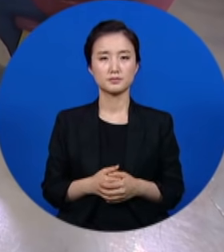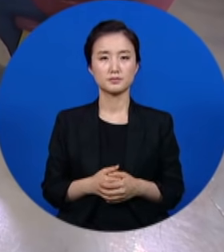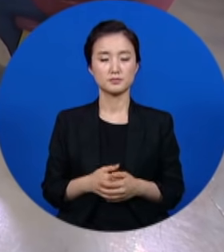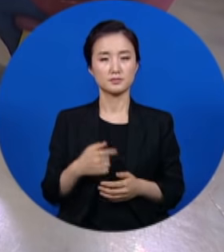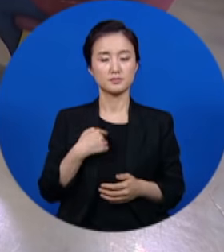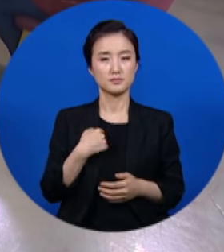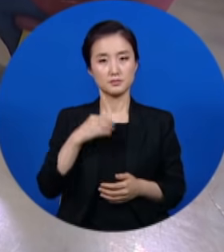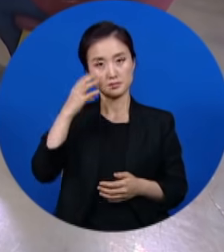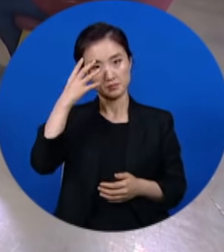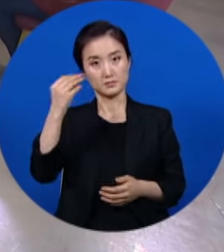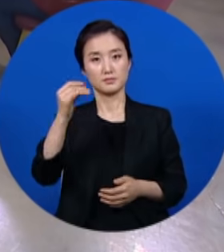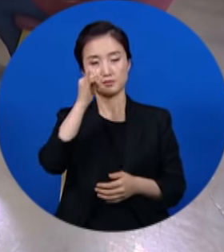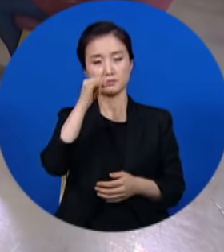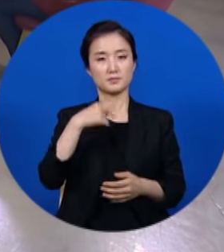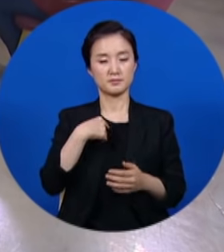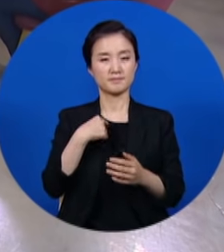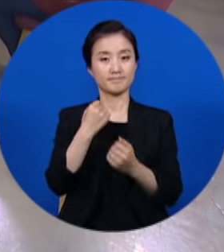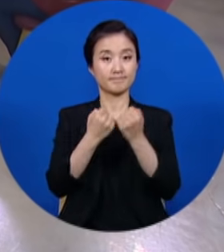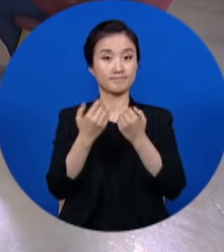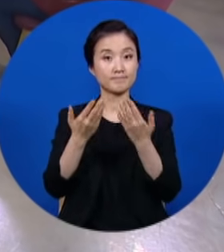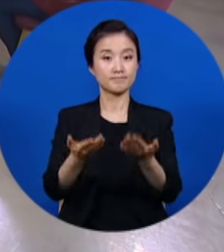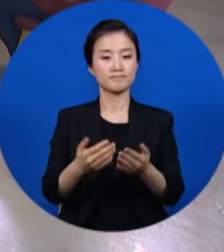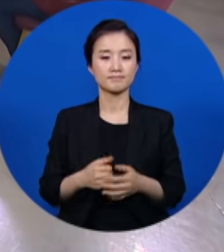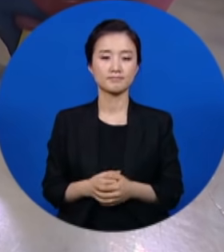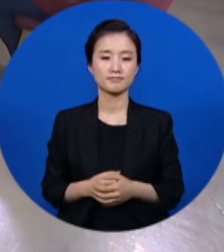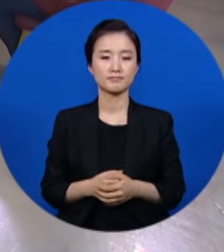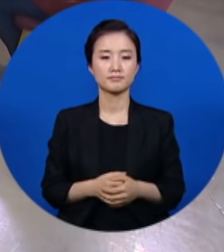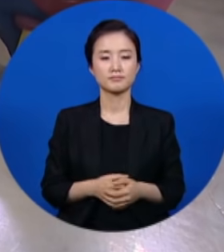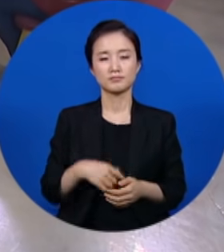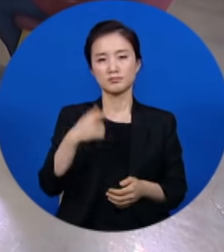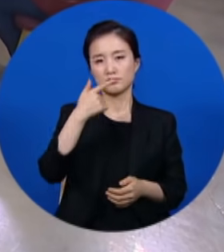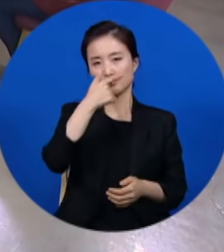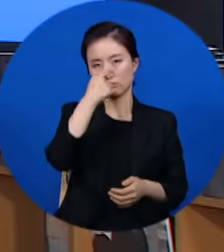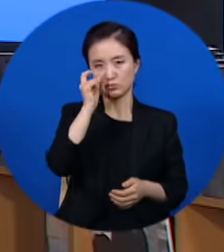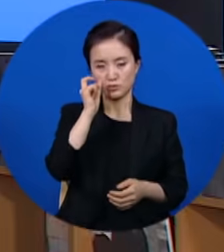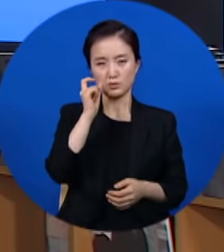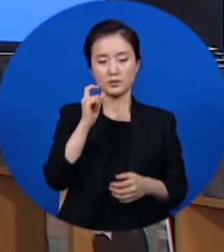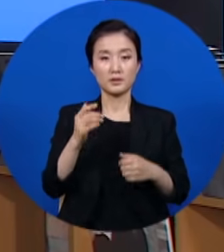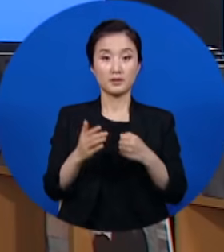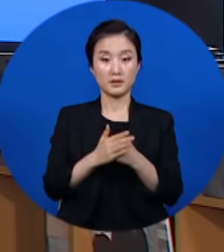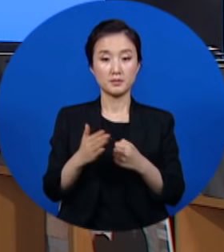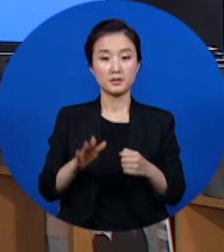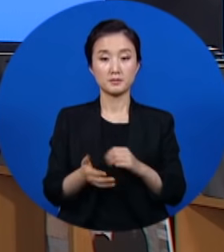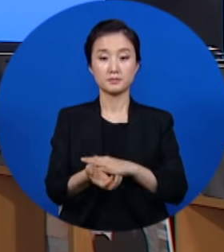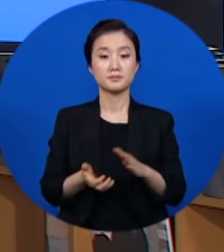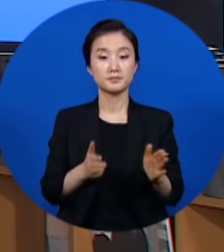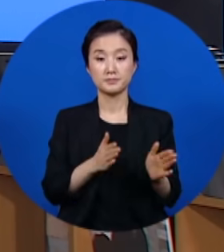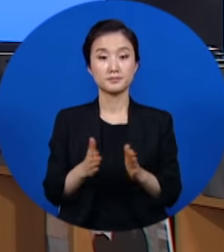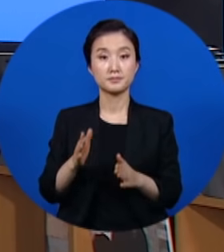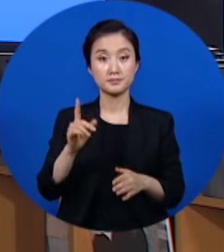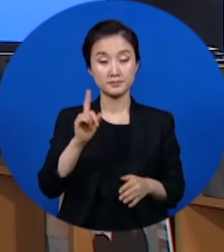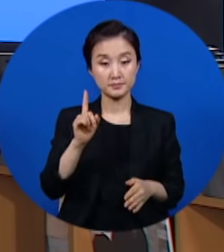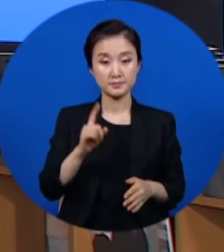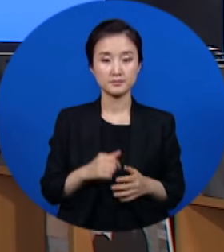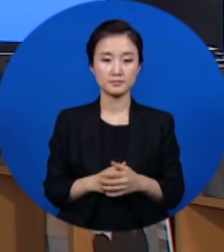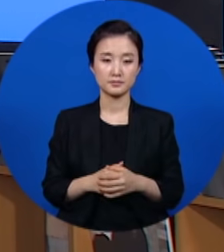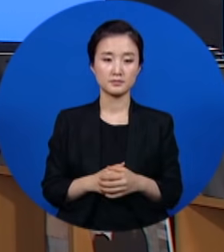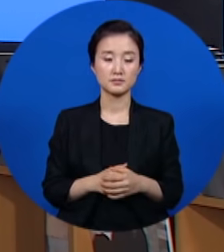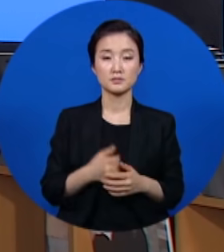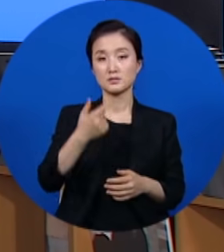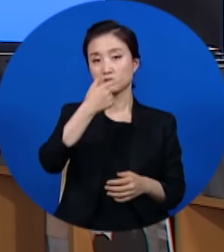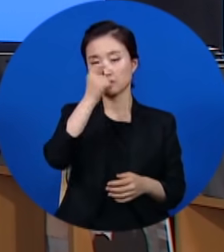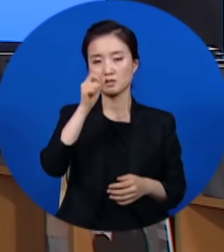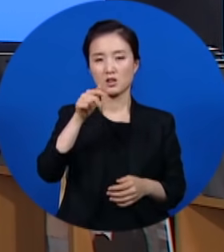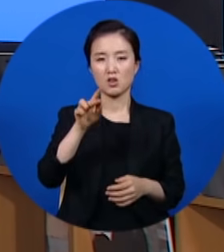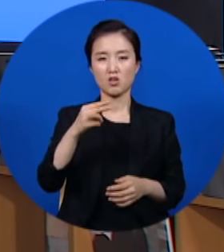읽어 드리겠습니다 결핍의 시대 대비 에 어떤 무기 준비하나요 결핍은 있어야 할 것이 없어지거나